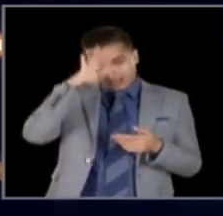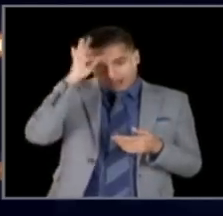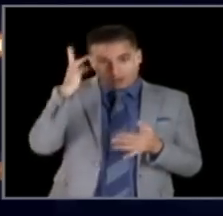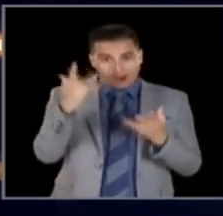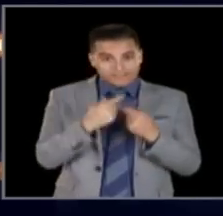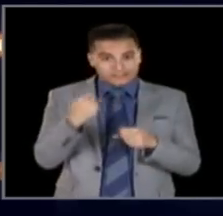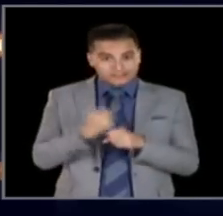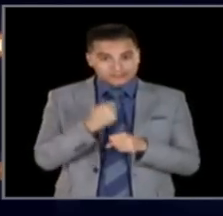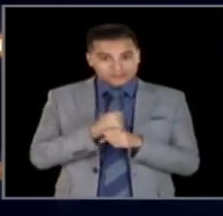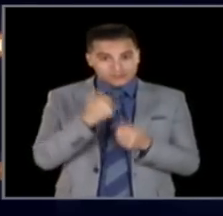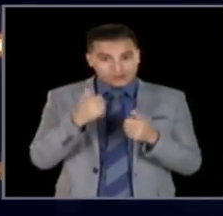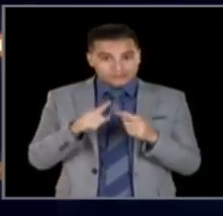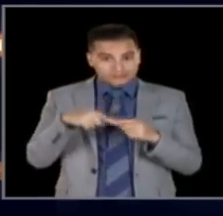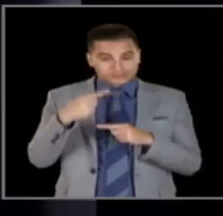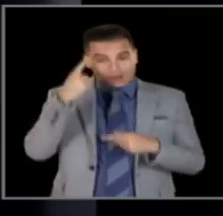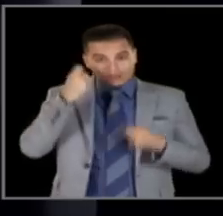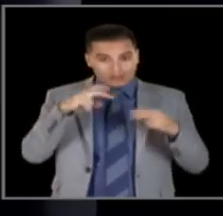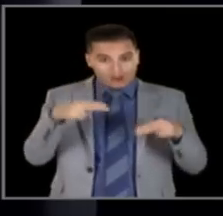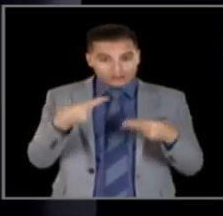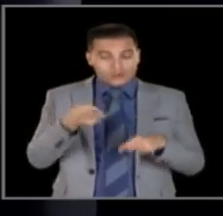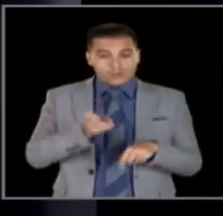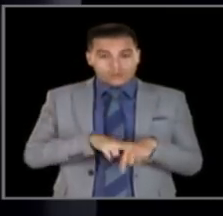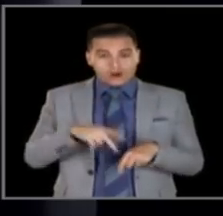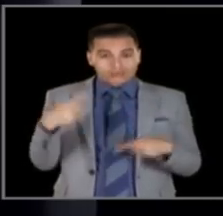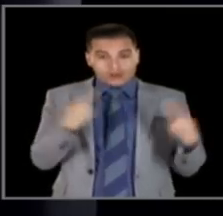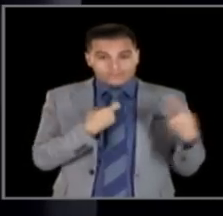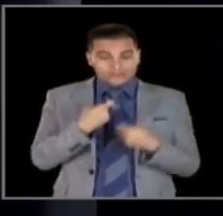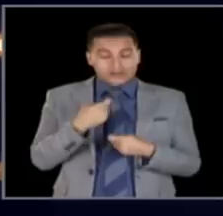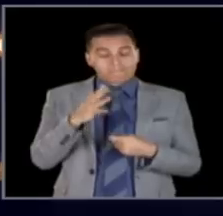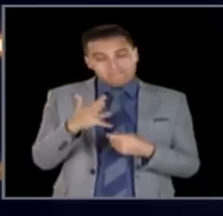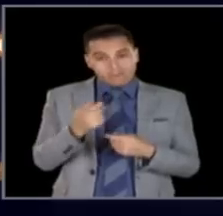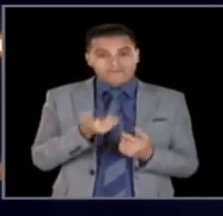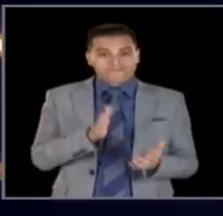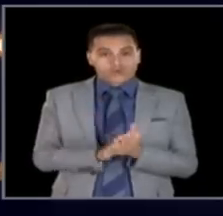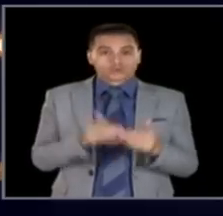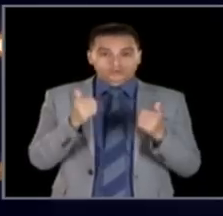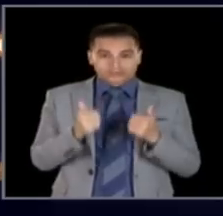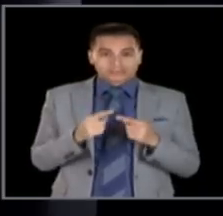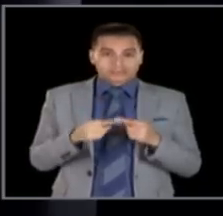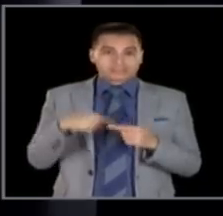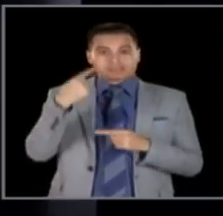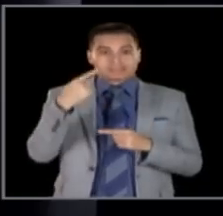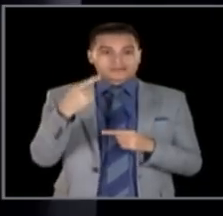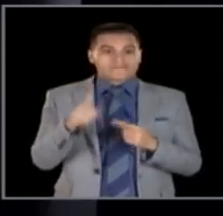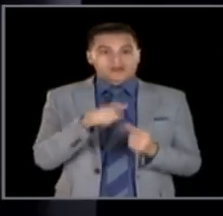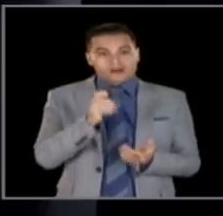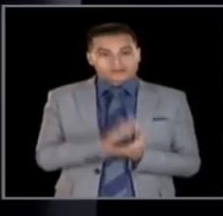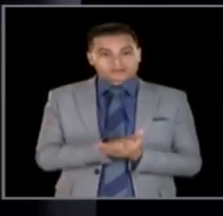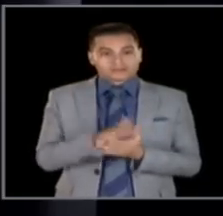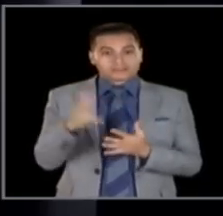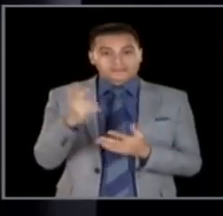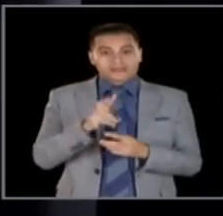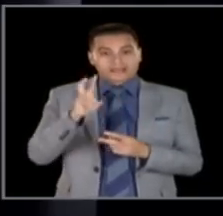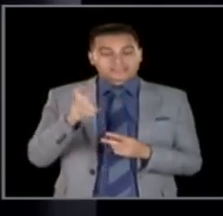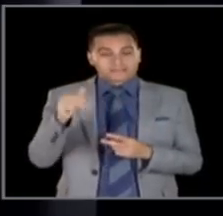عملت كويس في فقرة تحت الضغط وفقرة ضربات الجزاء هيبقى في أمل إن شاء الله.